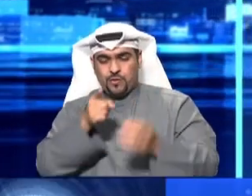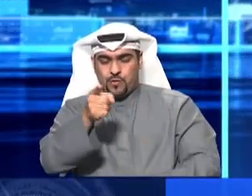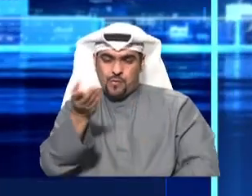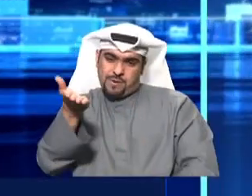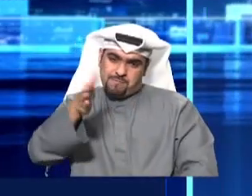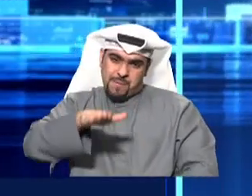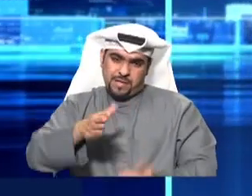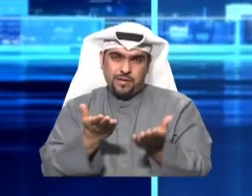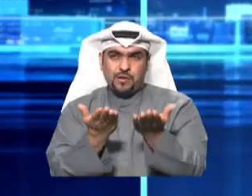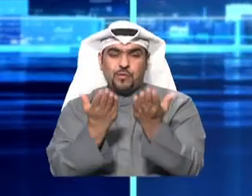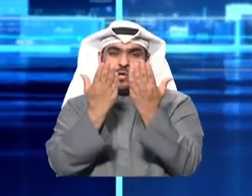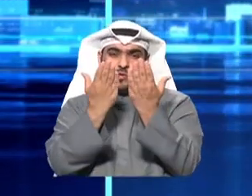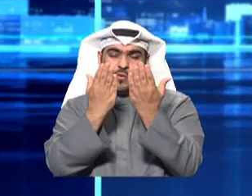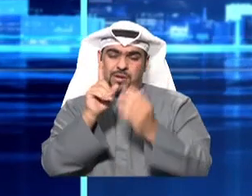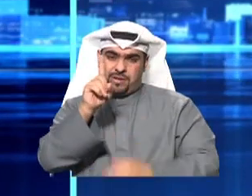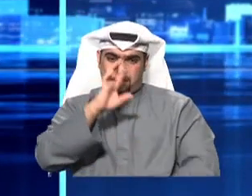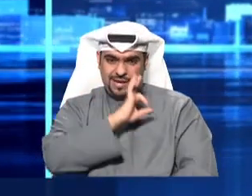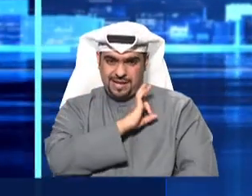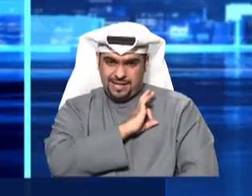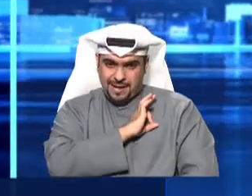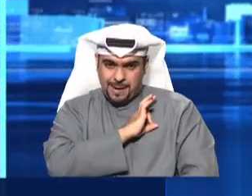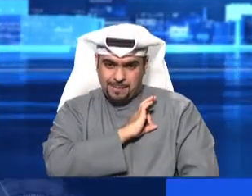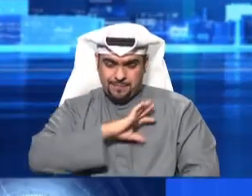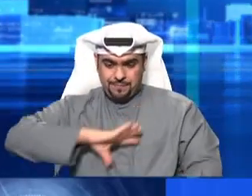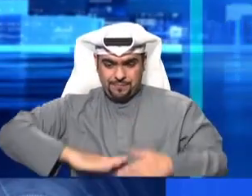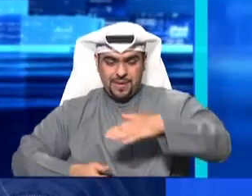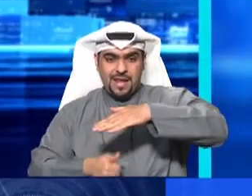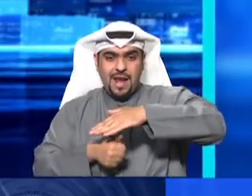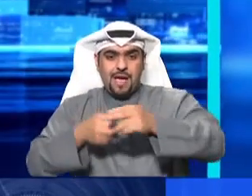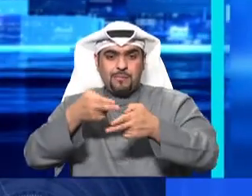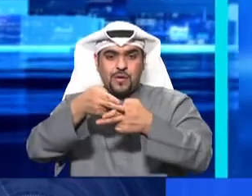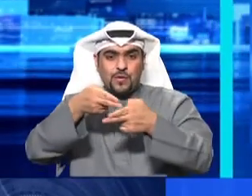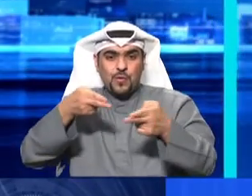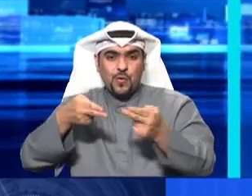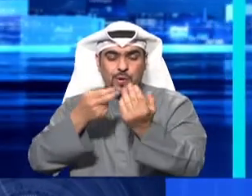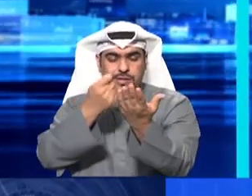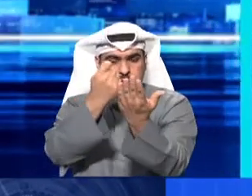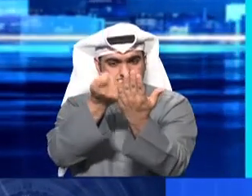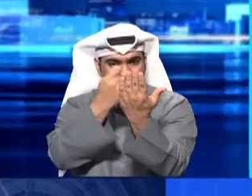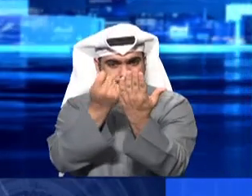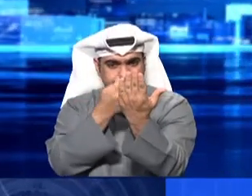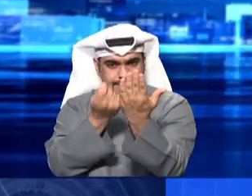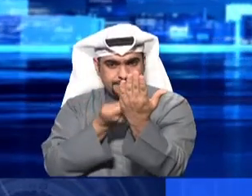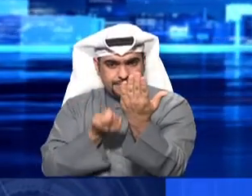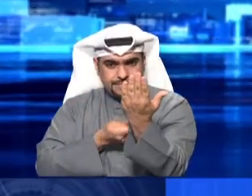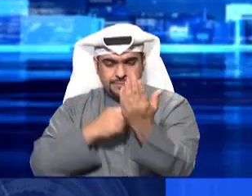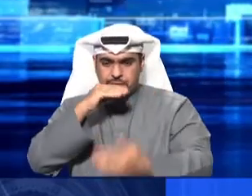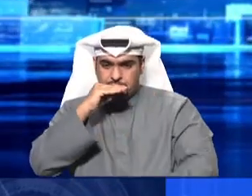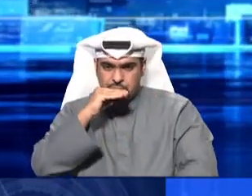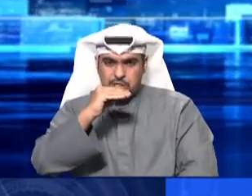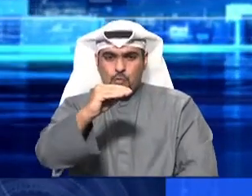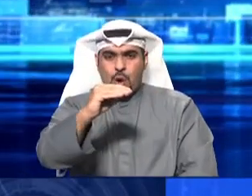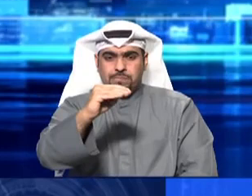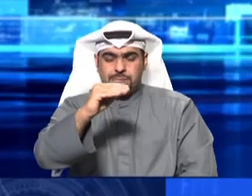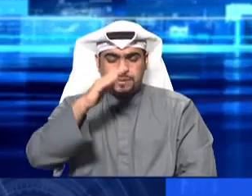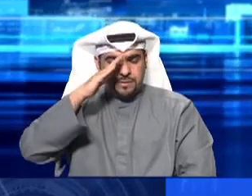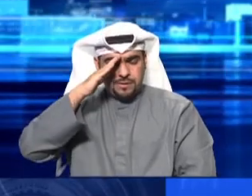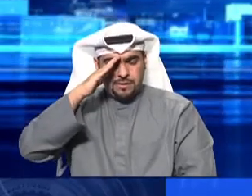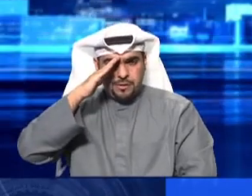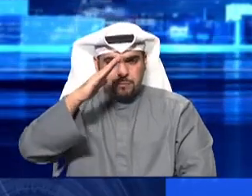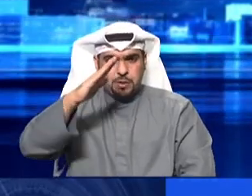الصبر وحسن العزاء. هذا وقد بعث حضرة صاحب السمو أمير البلاد الشيخ نواف الأحمد الجابر الصباح حفظه الله